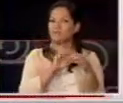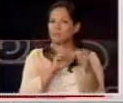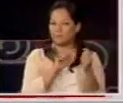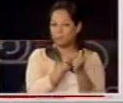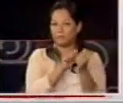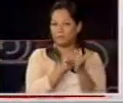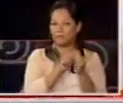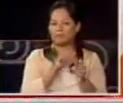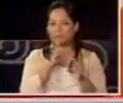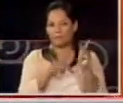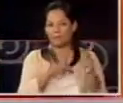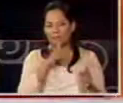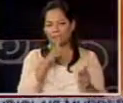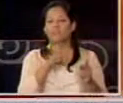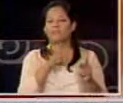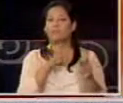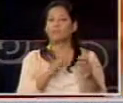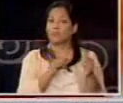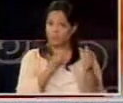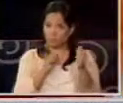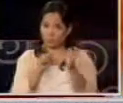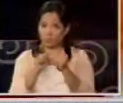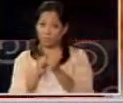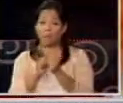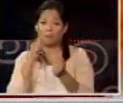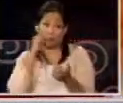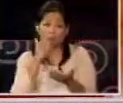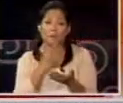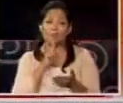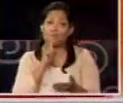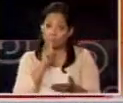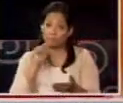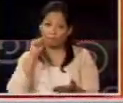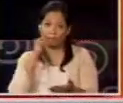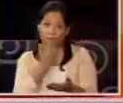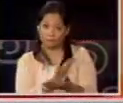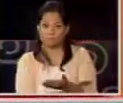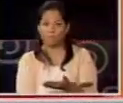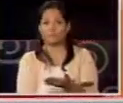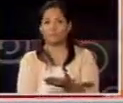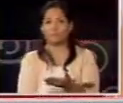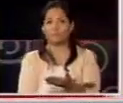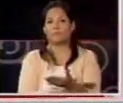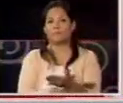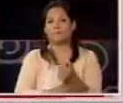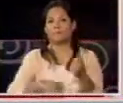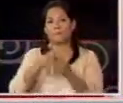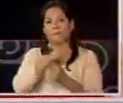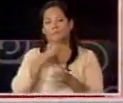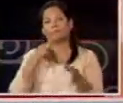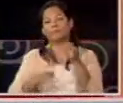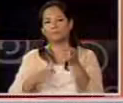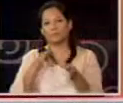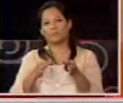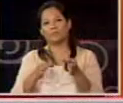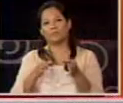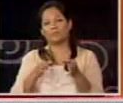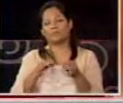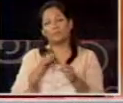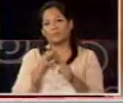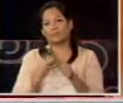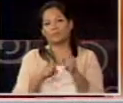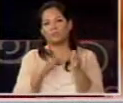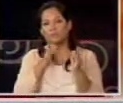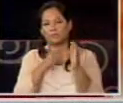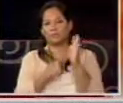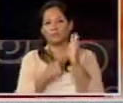that the shares really belong to the daughter of Chief Justice and therefore this not need not be